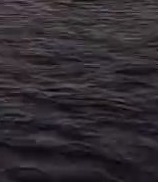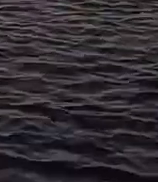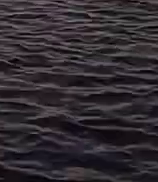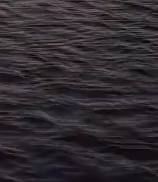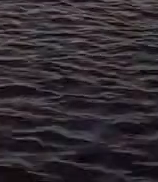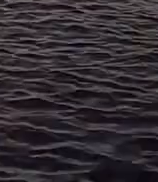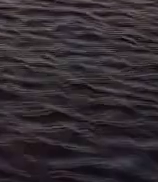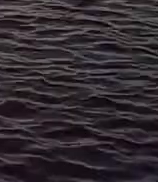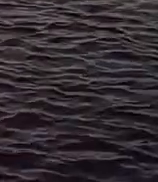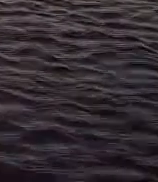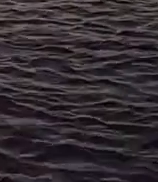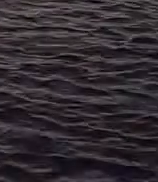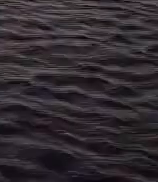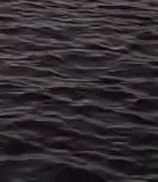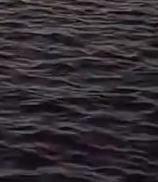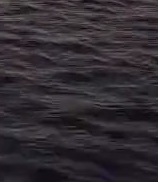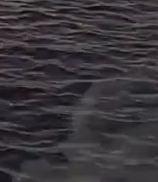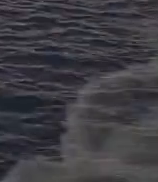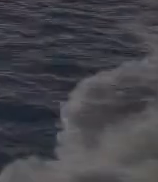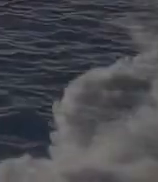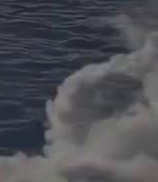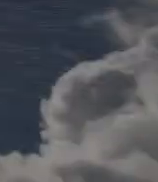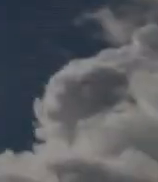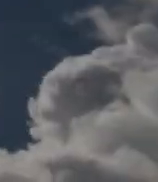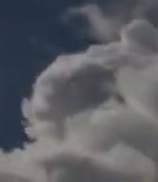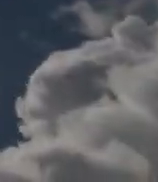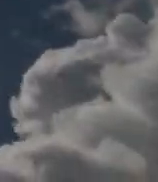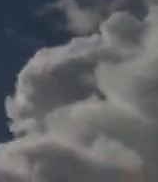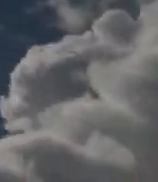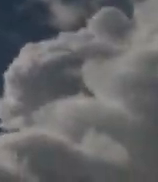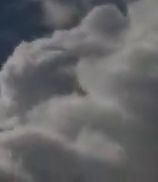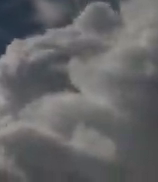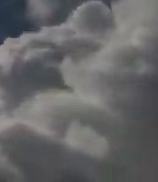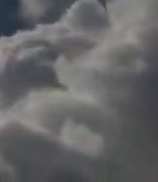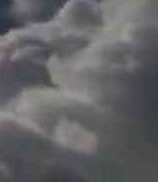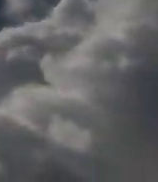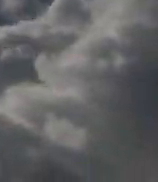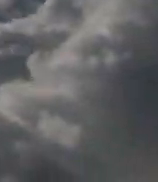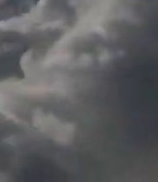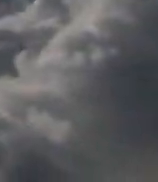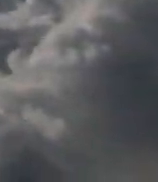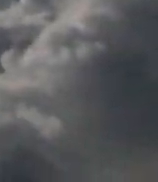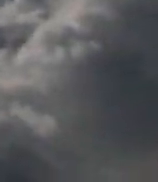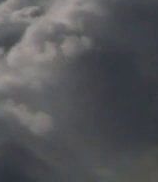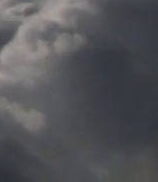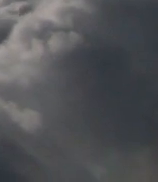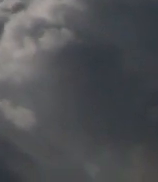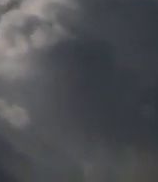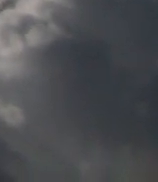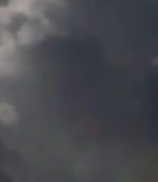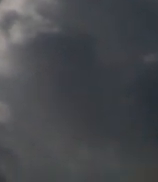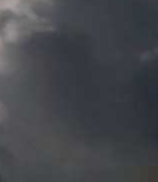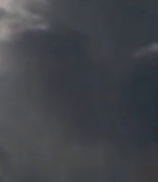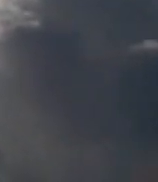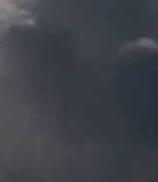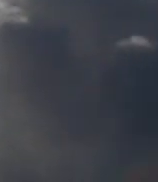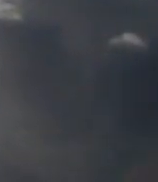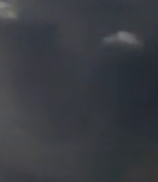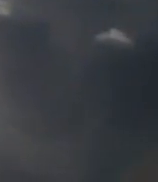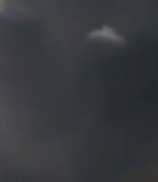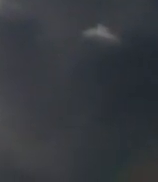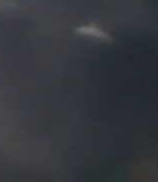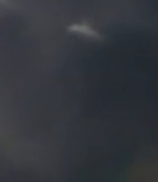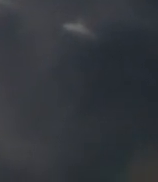все. Экклесиаст, 11 глава, 4-5 стих. Движение ветра и облаков,